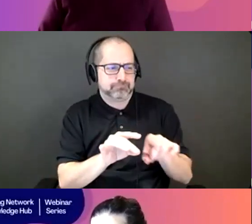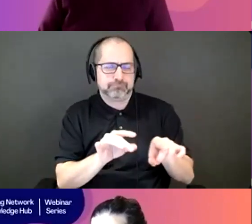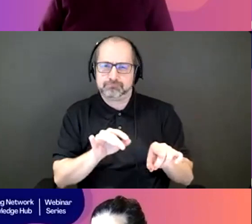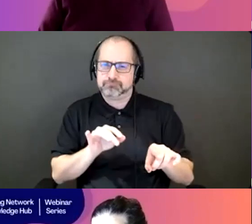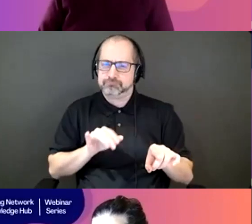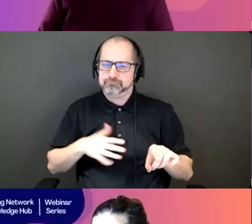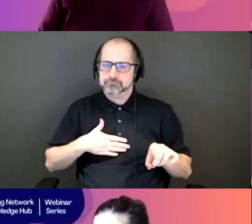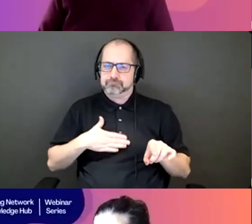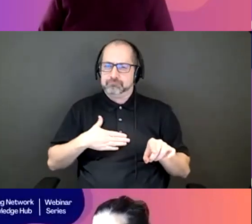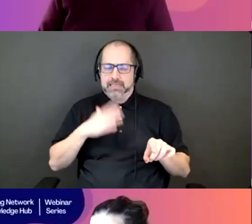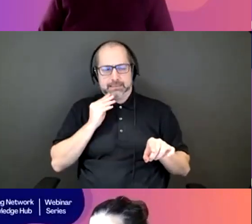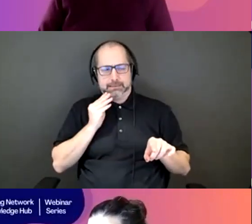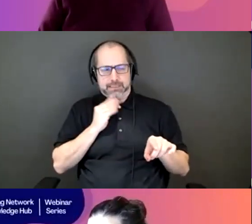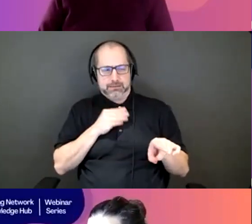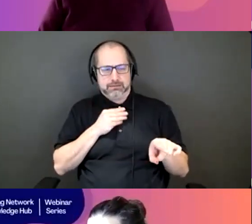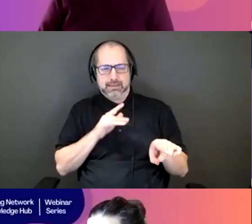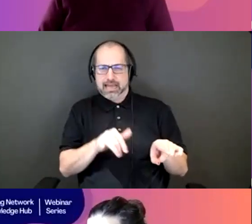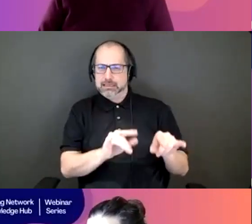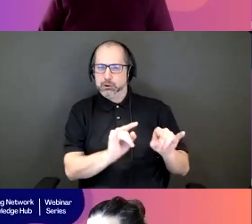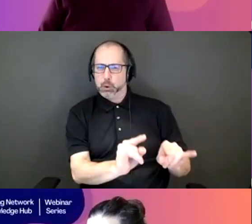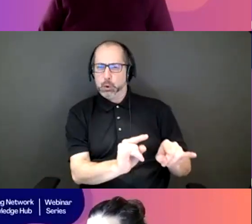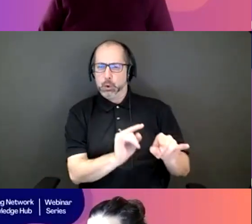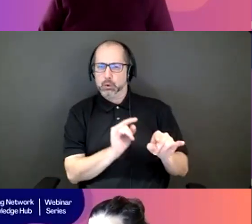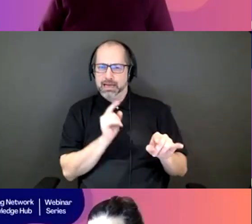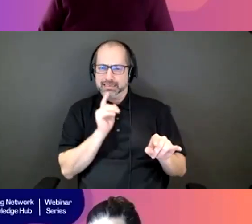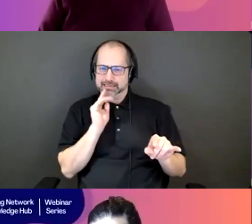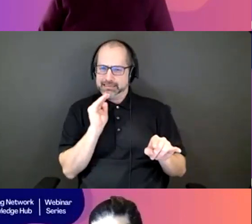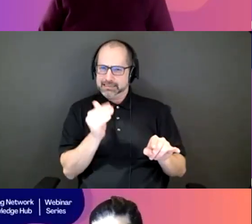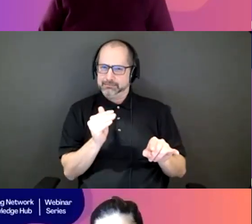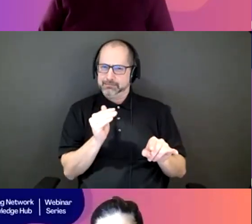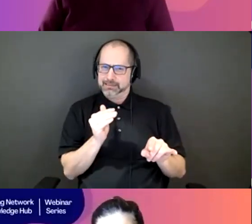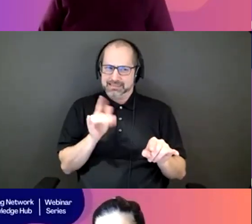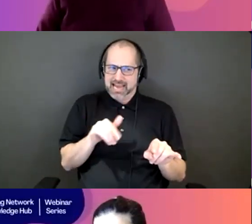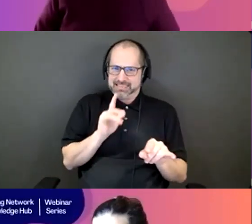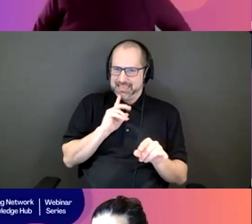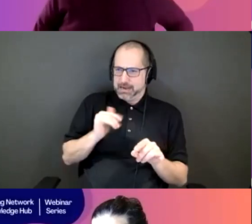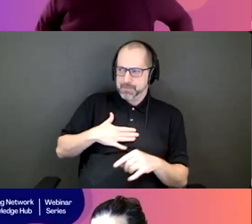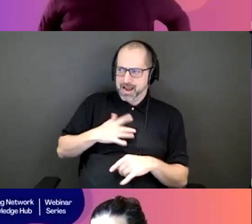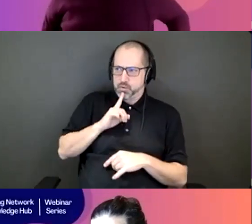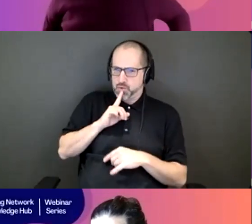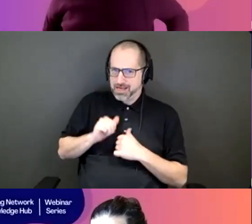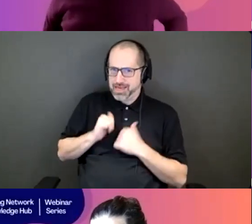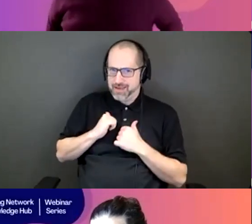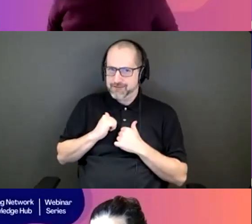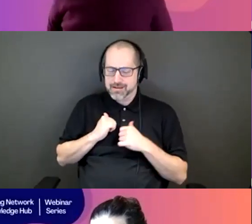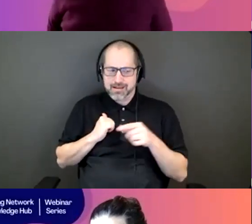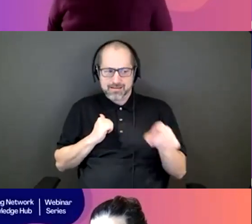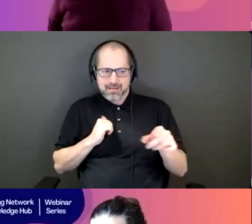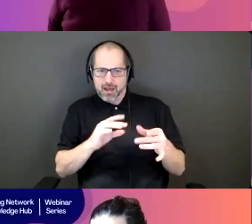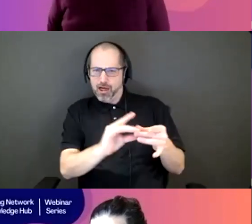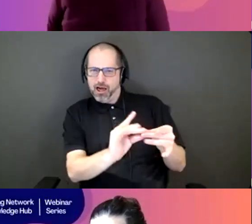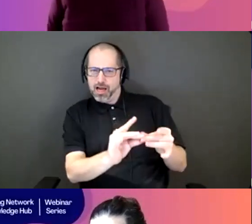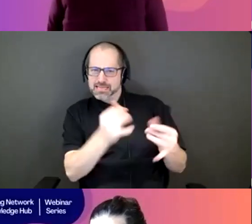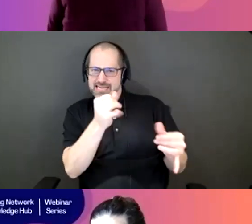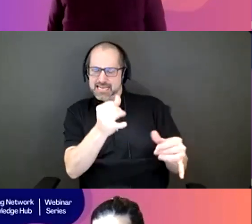compte que et bon ça a bien dit c'est bien des blagues mais ça ressemble